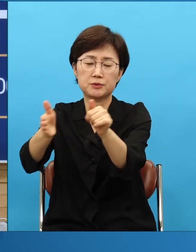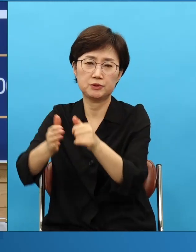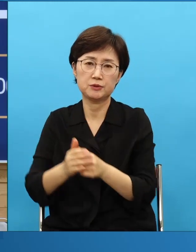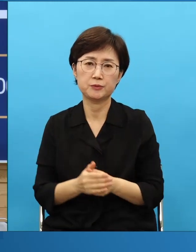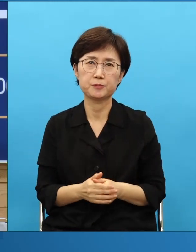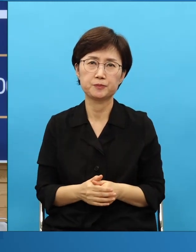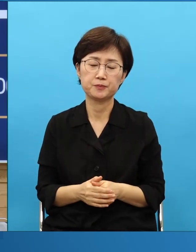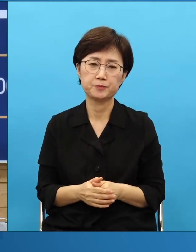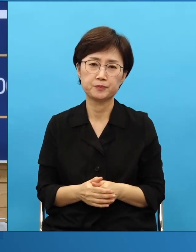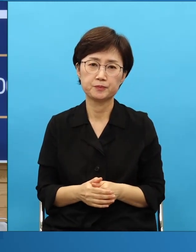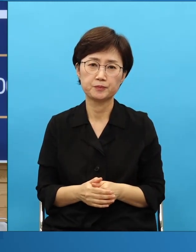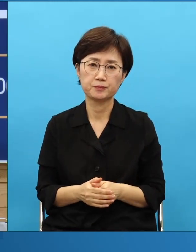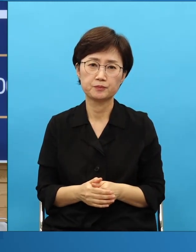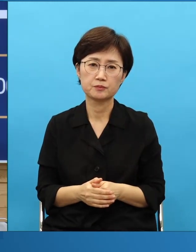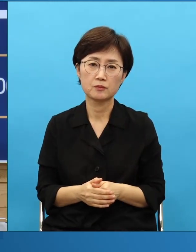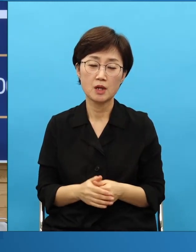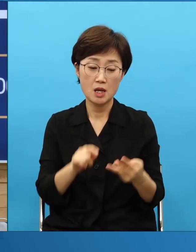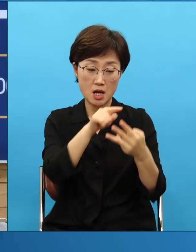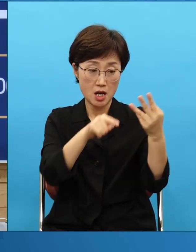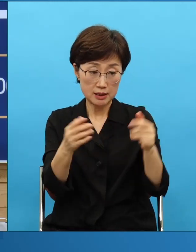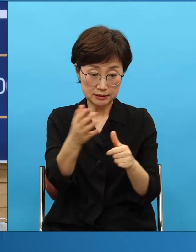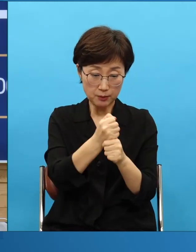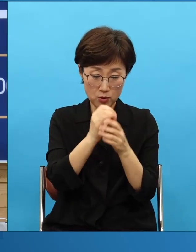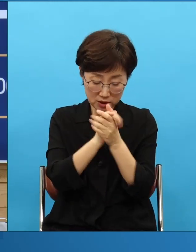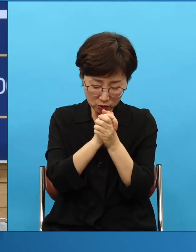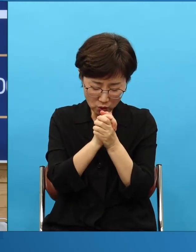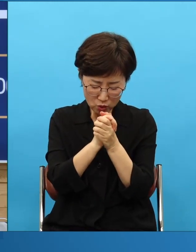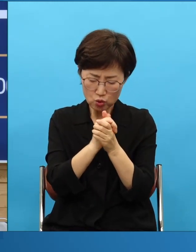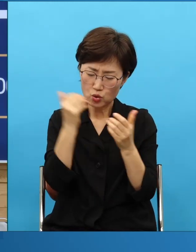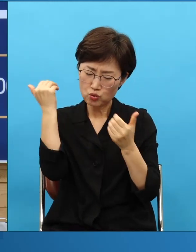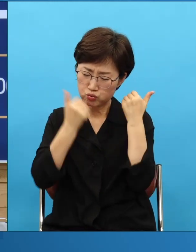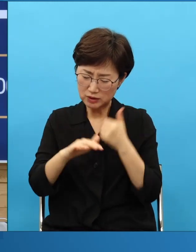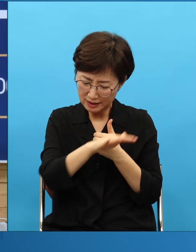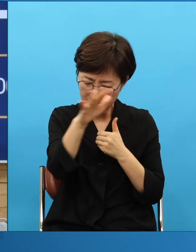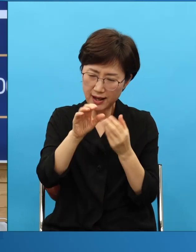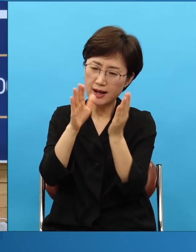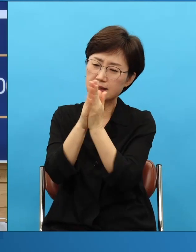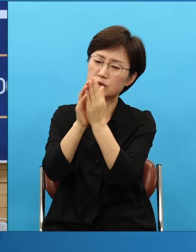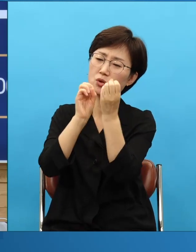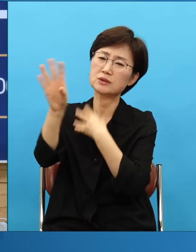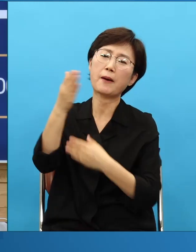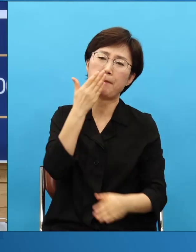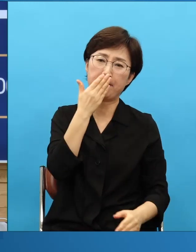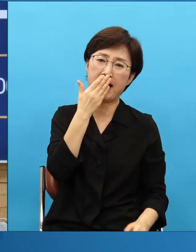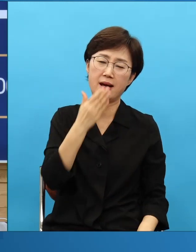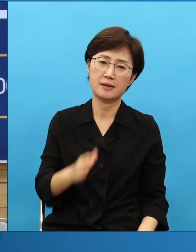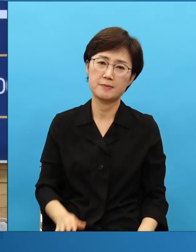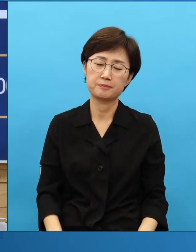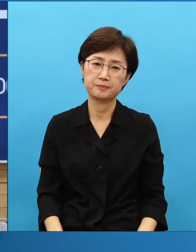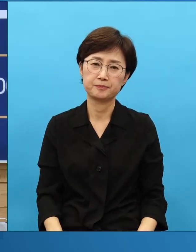pray. 누구든지 응답받을 수 있어요. Then anybody can receive this answer. 저는